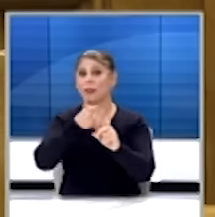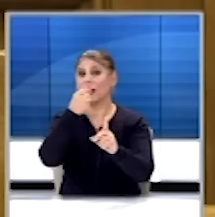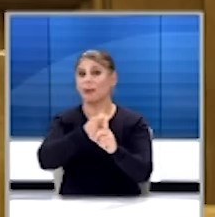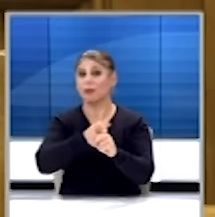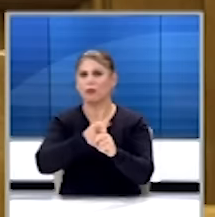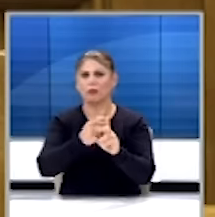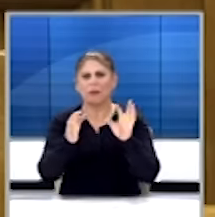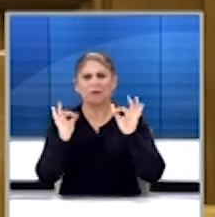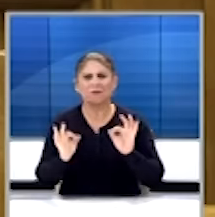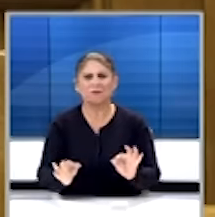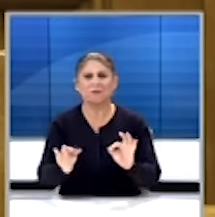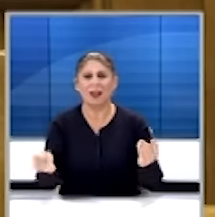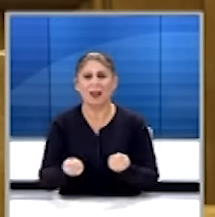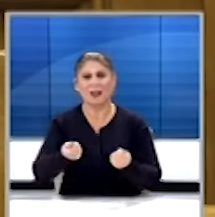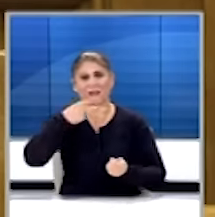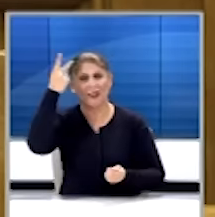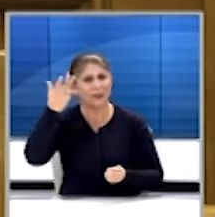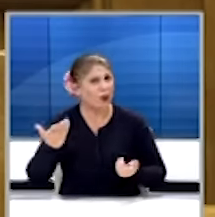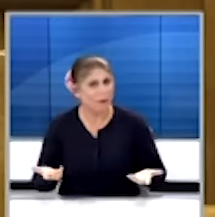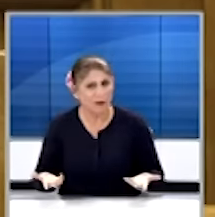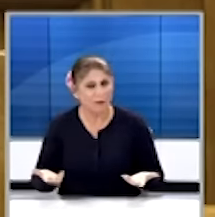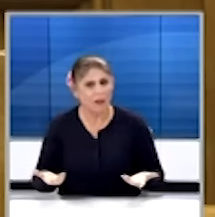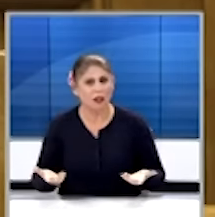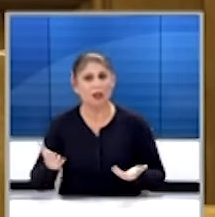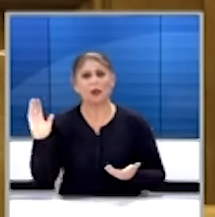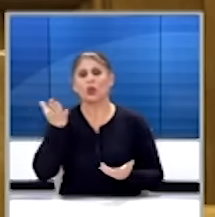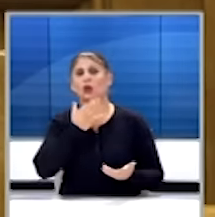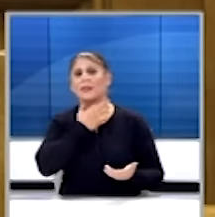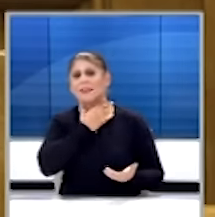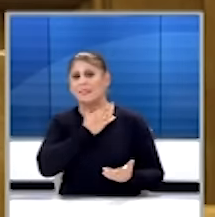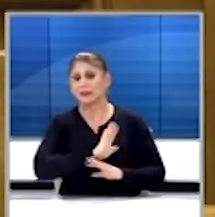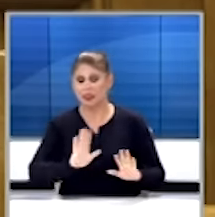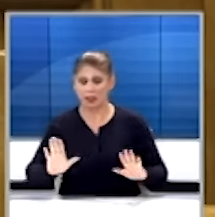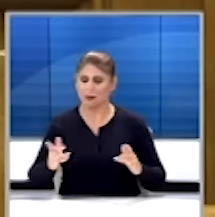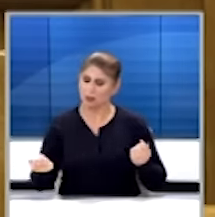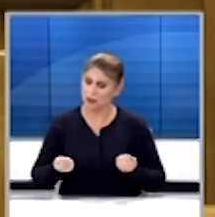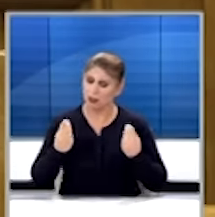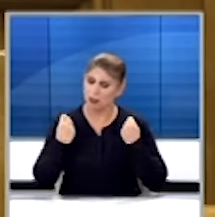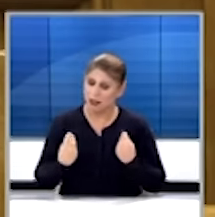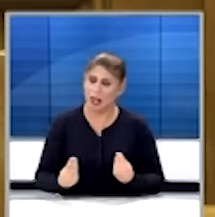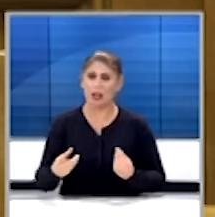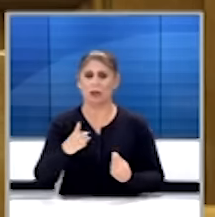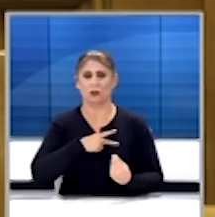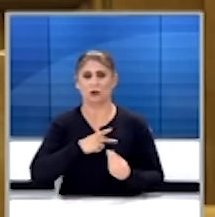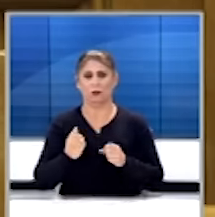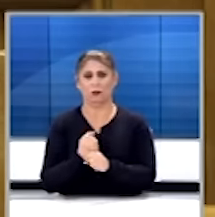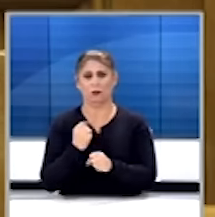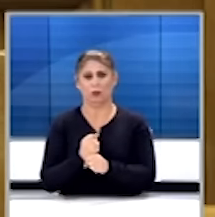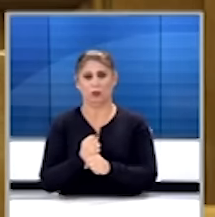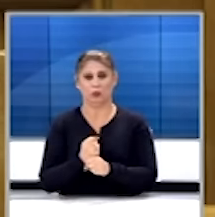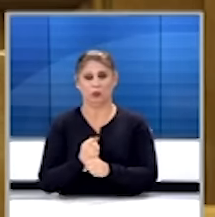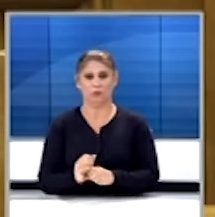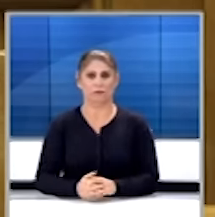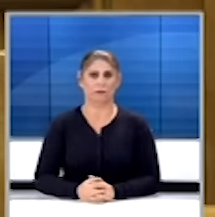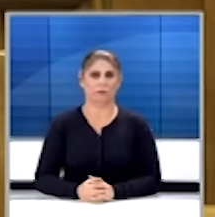τα αυτονόητα εργασιακά τους δικαιώματα και όσα χρειάζονται για να κάνουν καλά και σωστά τη δουλειά τους. Οι